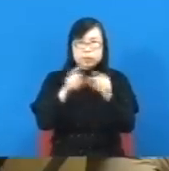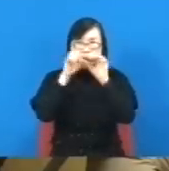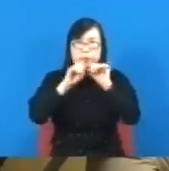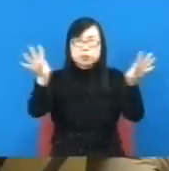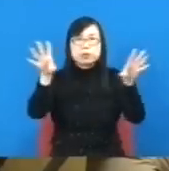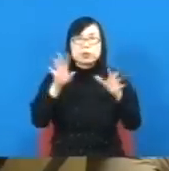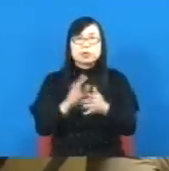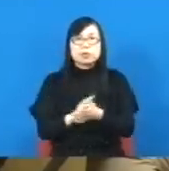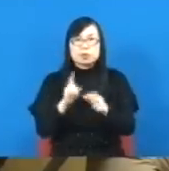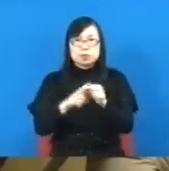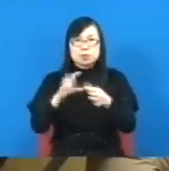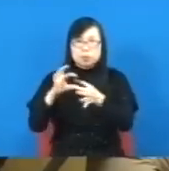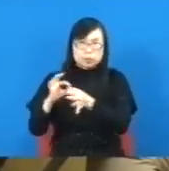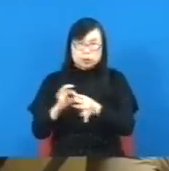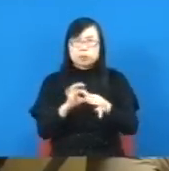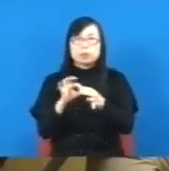中宣中聯